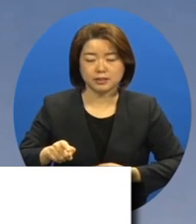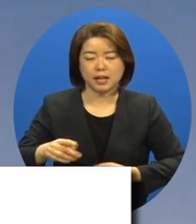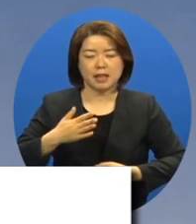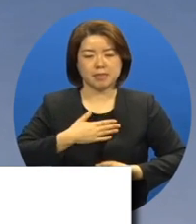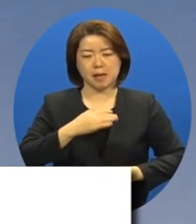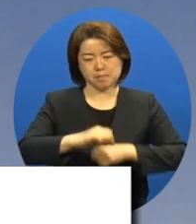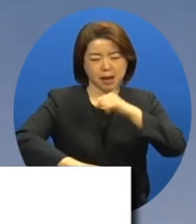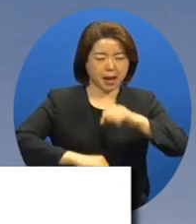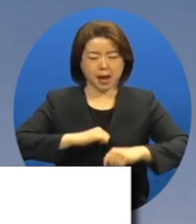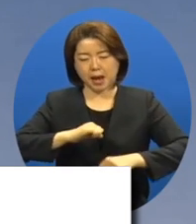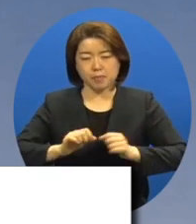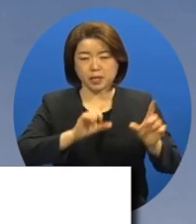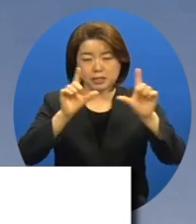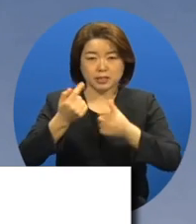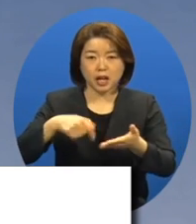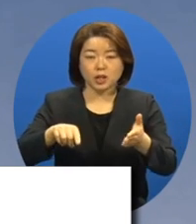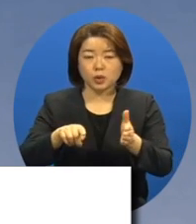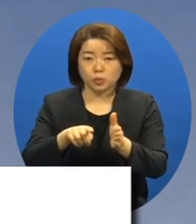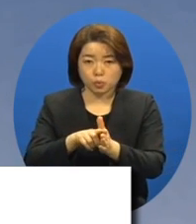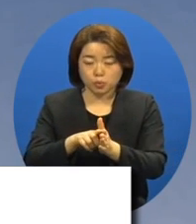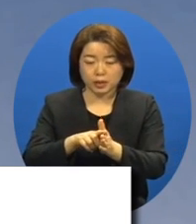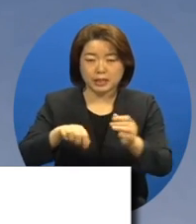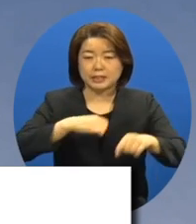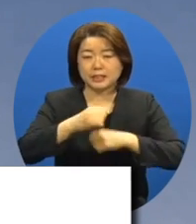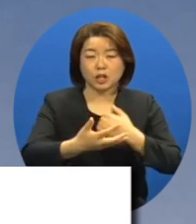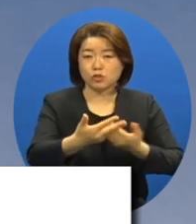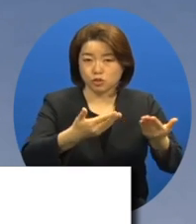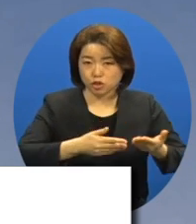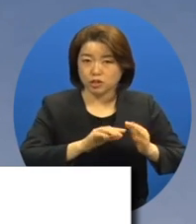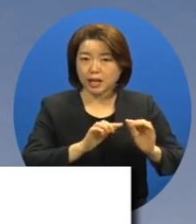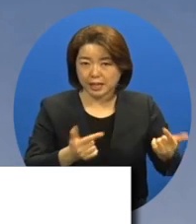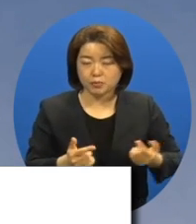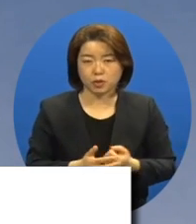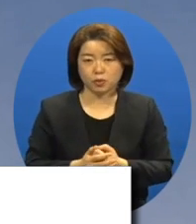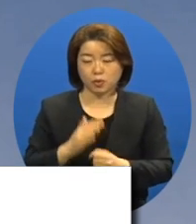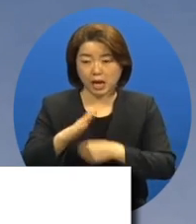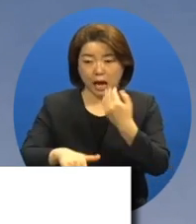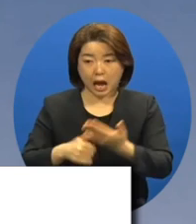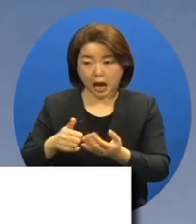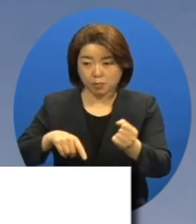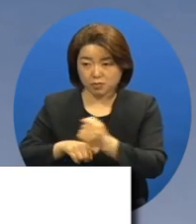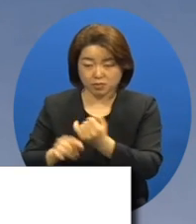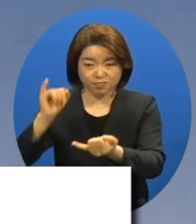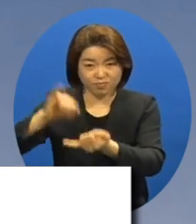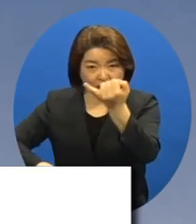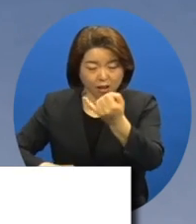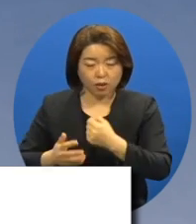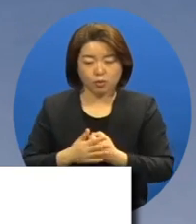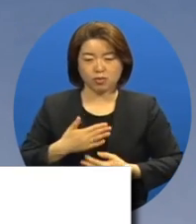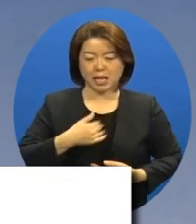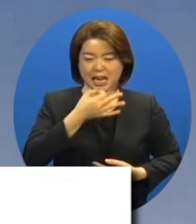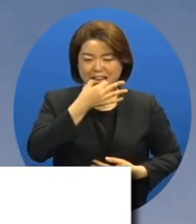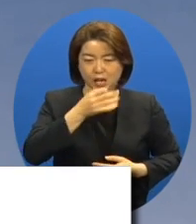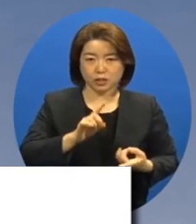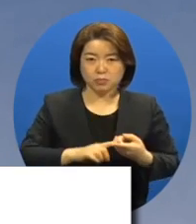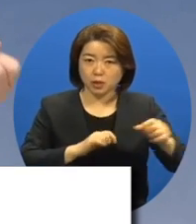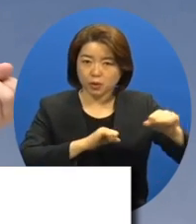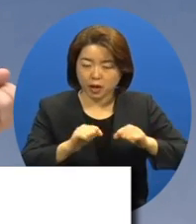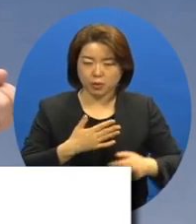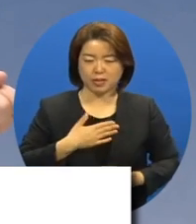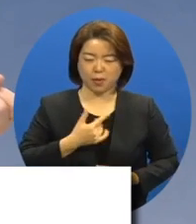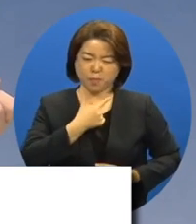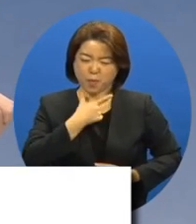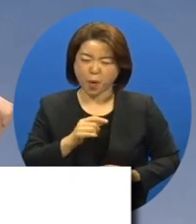살려고 자유를 얻은 게 아닙니다 하나님의 뜻도 어기고 내 욕심대로 행하고 내 하고 싶은